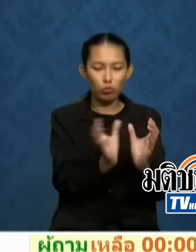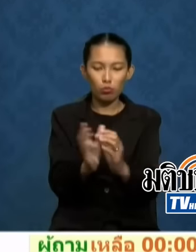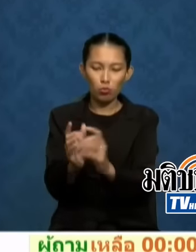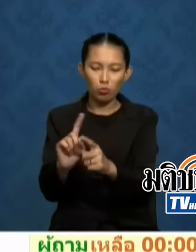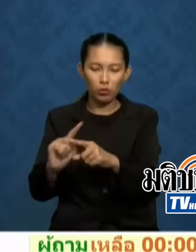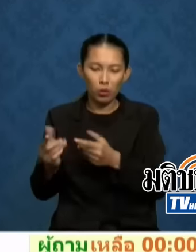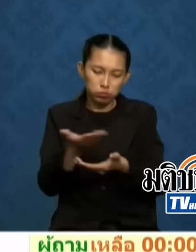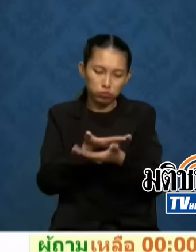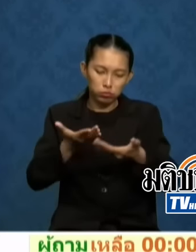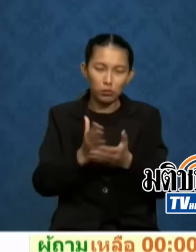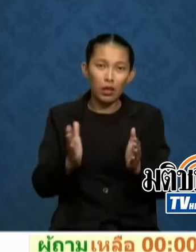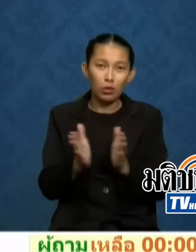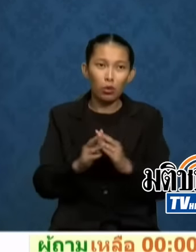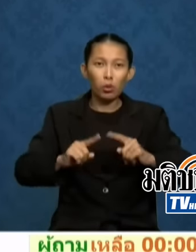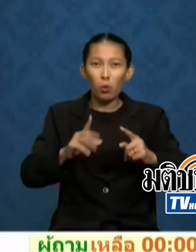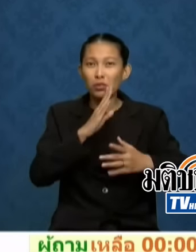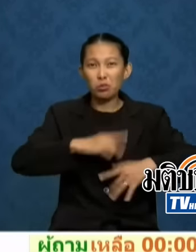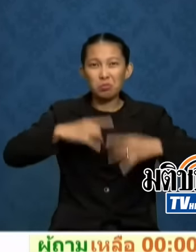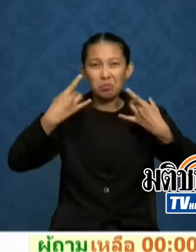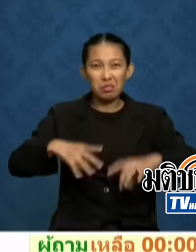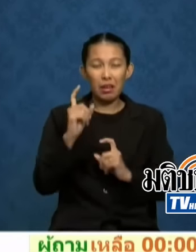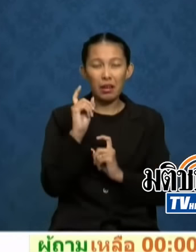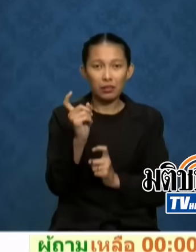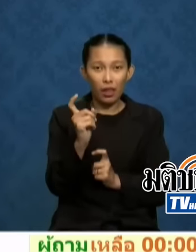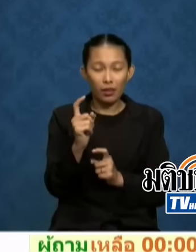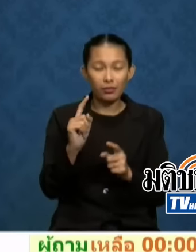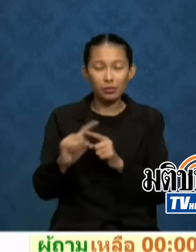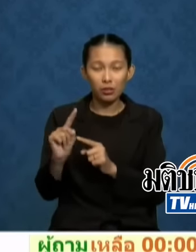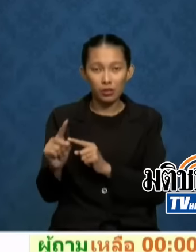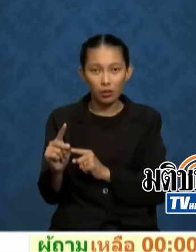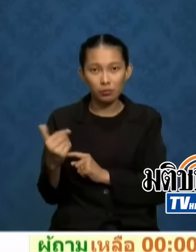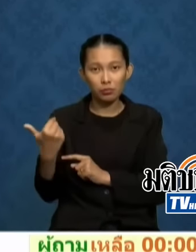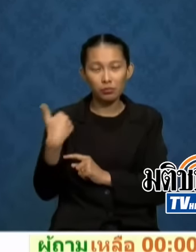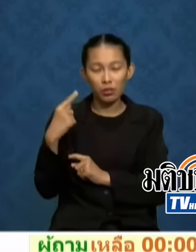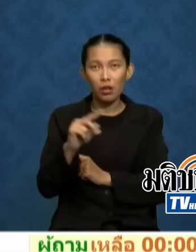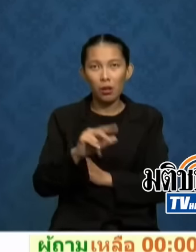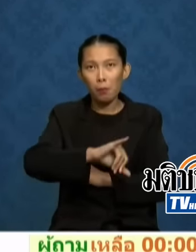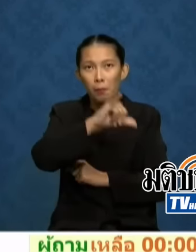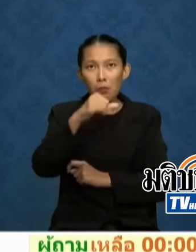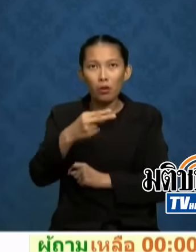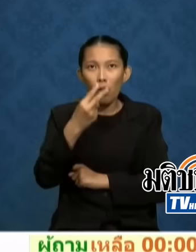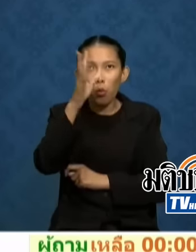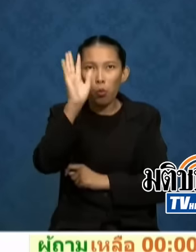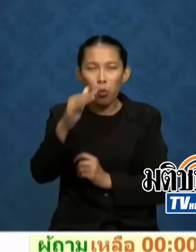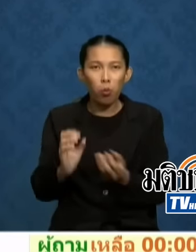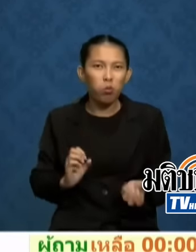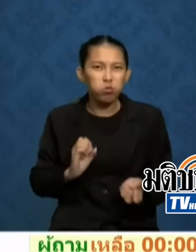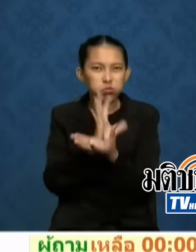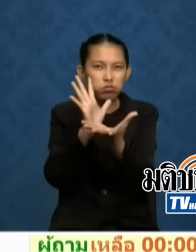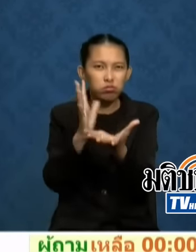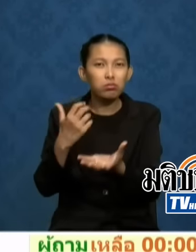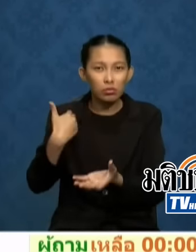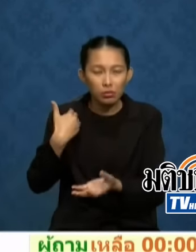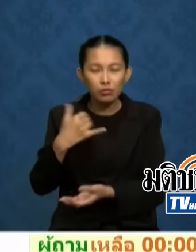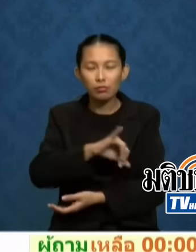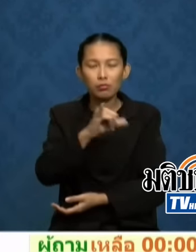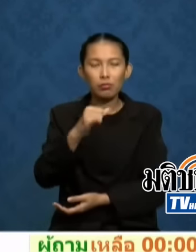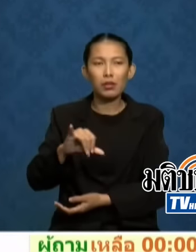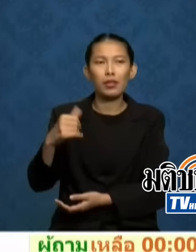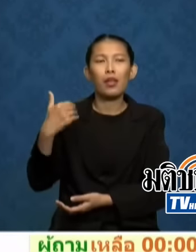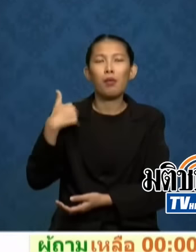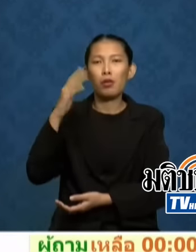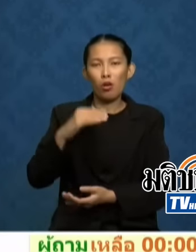แต่ถ้าเพราะว่าอยู่ในเรื่องเพราะว่าเสี่ยงอันตรายแล้วนะครับมีแนวโน้มที่เกิดสถานการณ์เนี่ยรุนแรงขึ้นอันนี้ก็จะมีการ